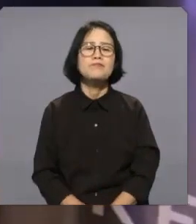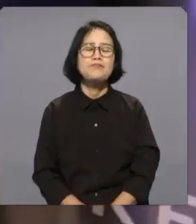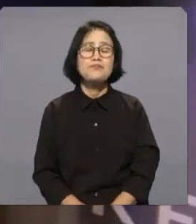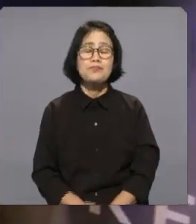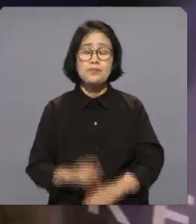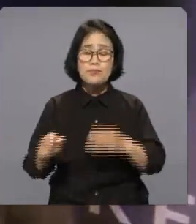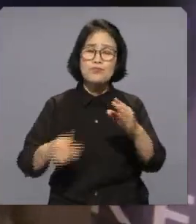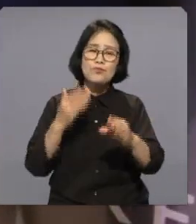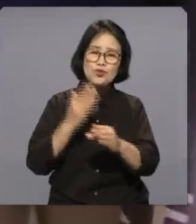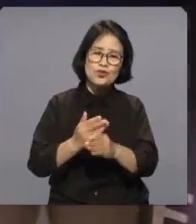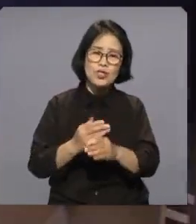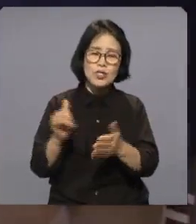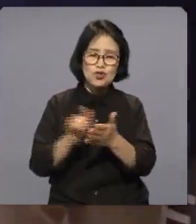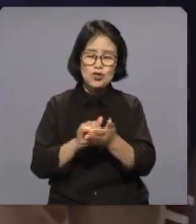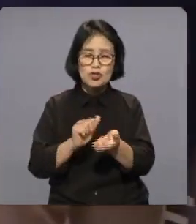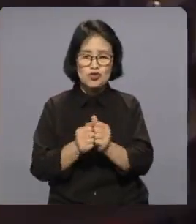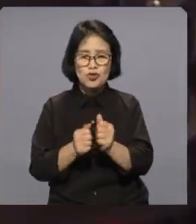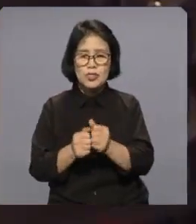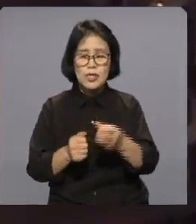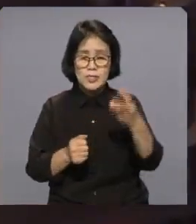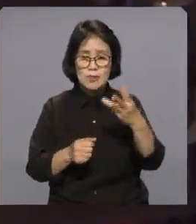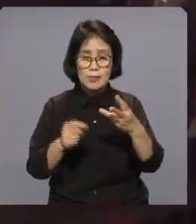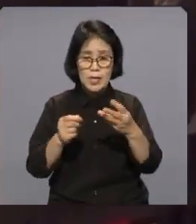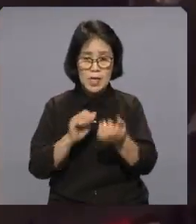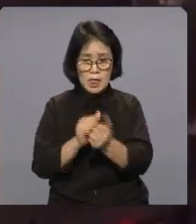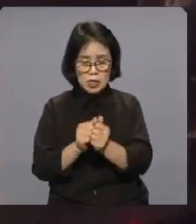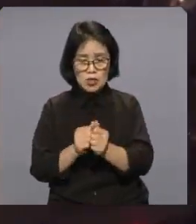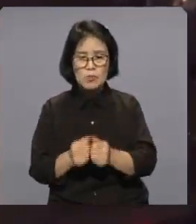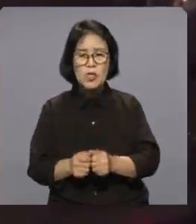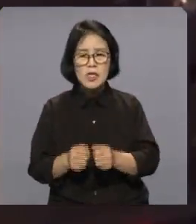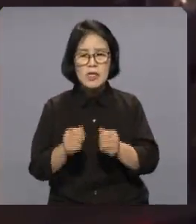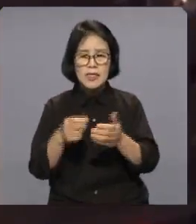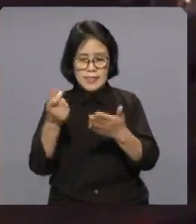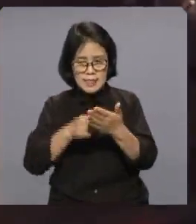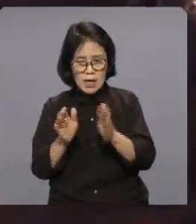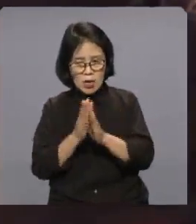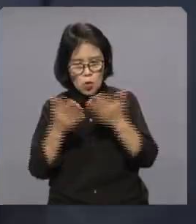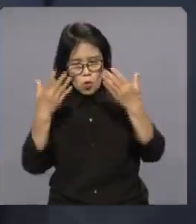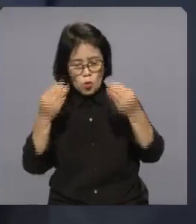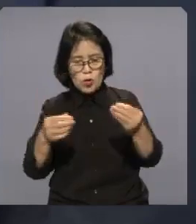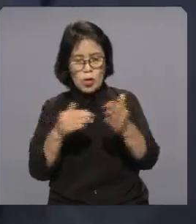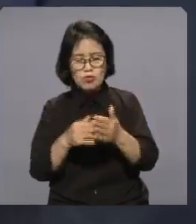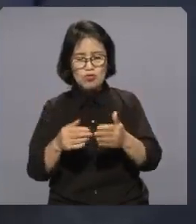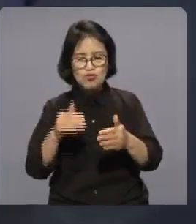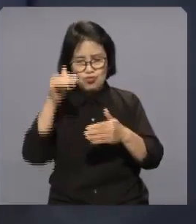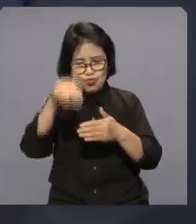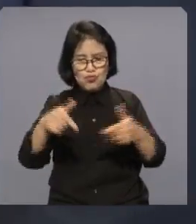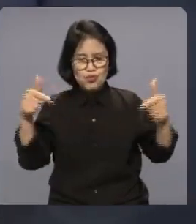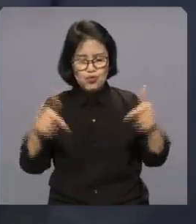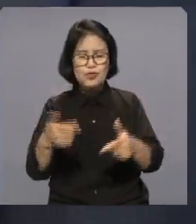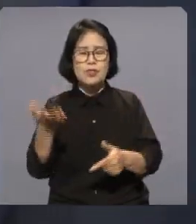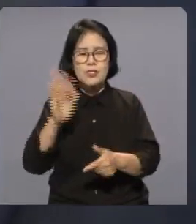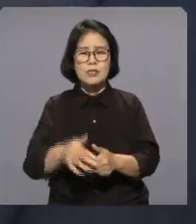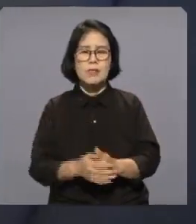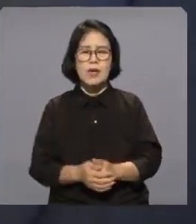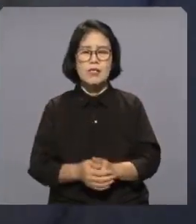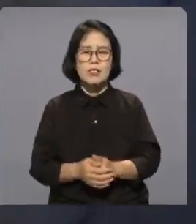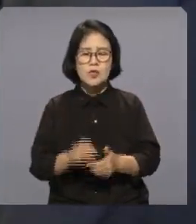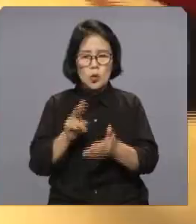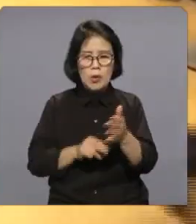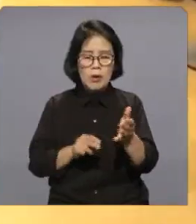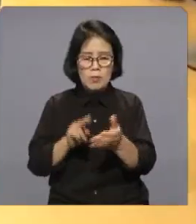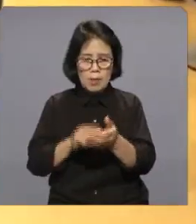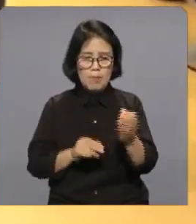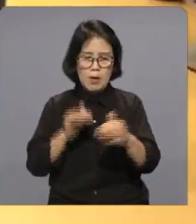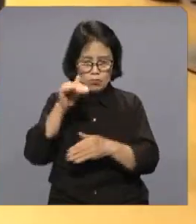이런 가운데 뉴욕 정치 의 3대 지수는 의사록 공개 후 낙폭을 줄이기는 했지만 7을 소매 판매 부진